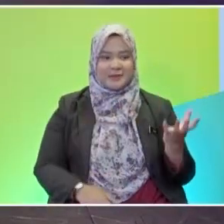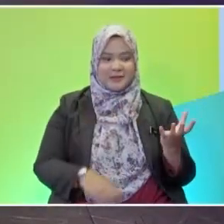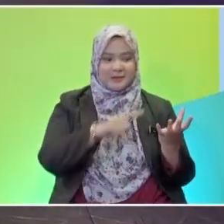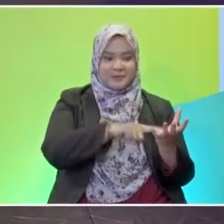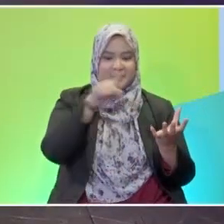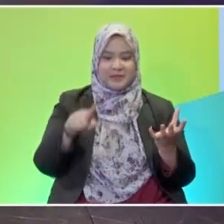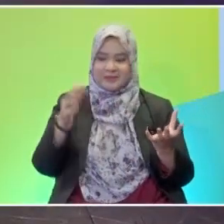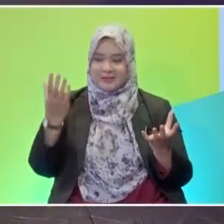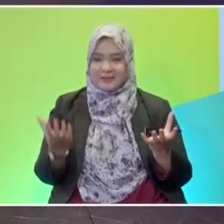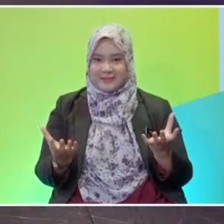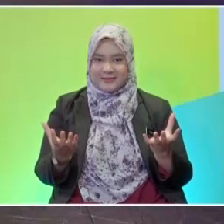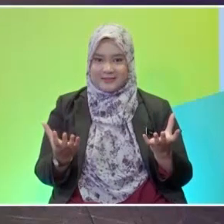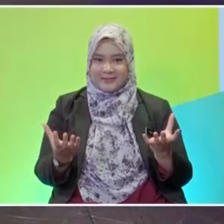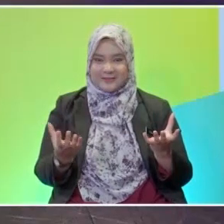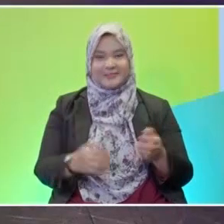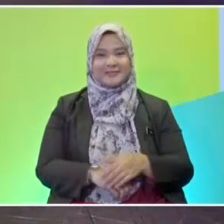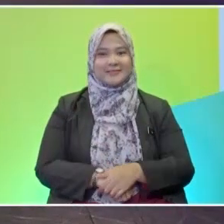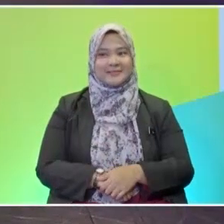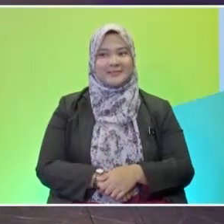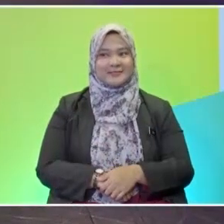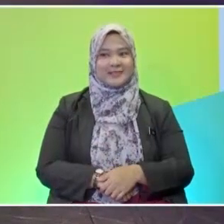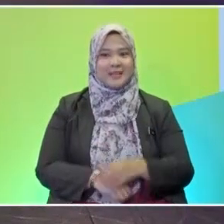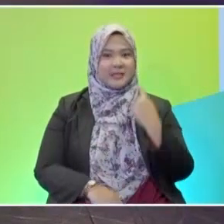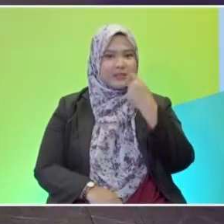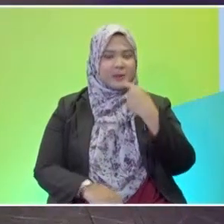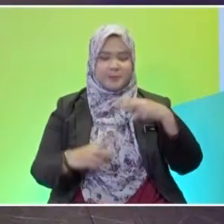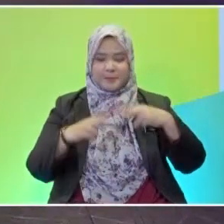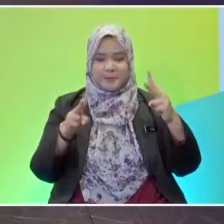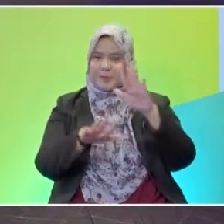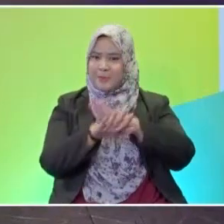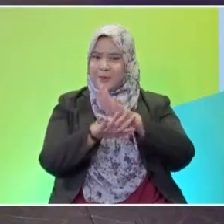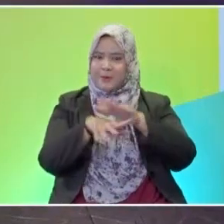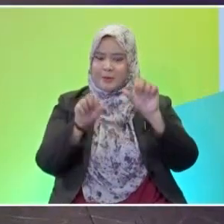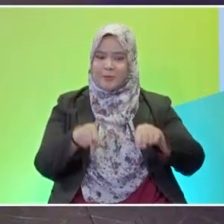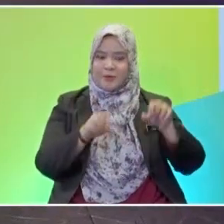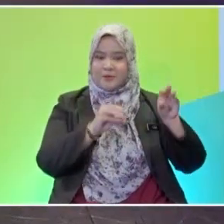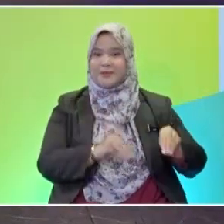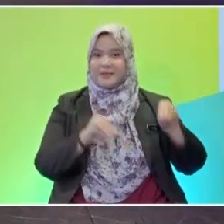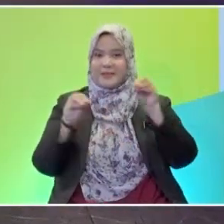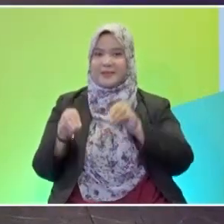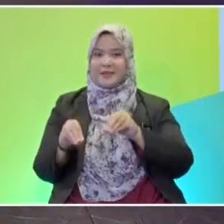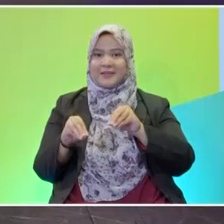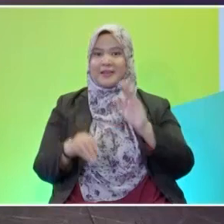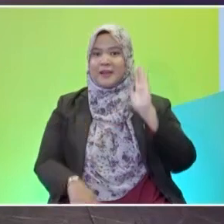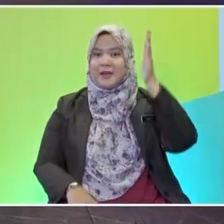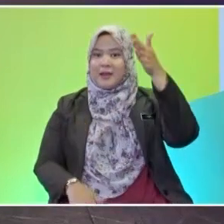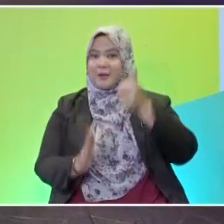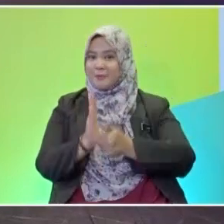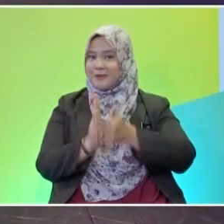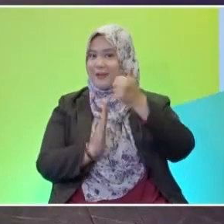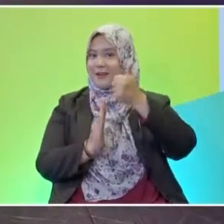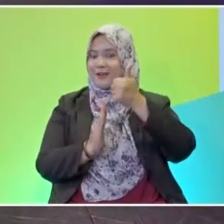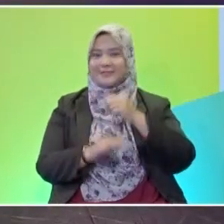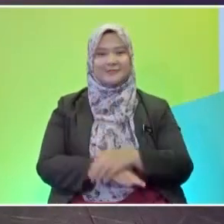Siapa yang habis dulu ataupun Siapa yang paling banyak dalam mangkuk dipindah ke dalam mangkuk segala macam semen ini